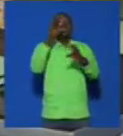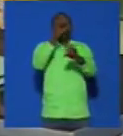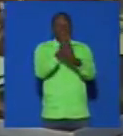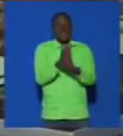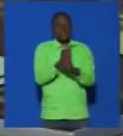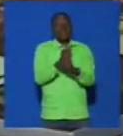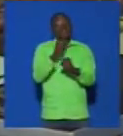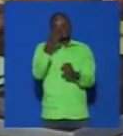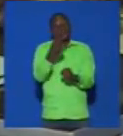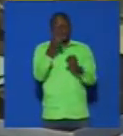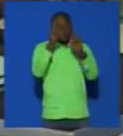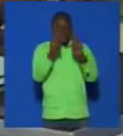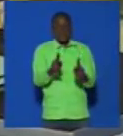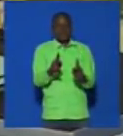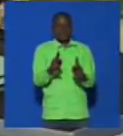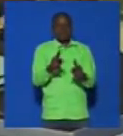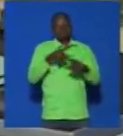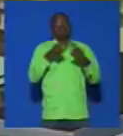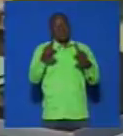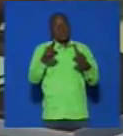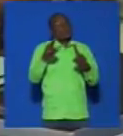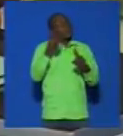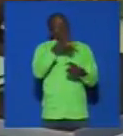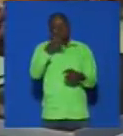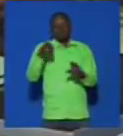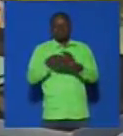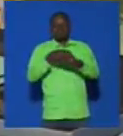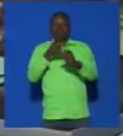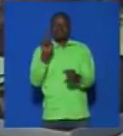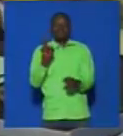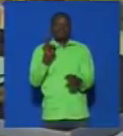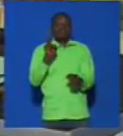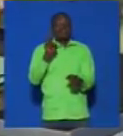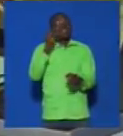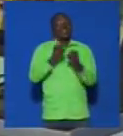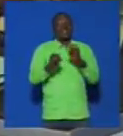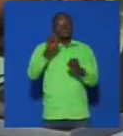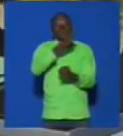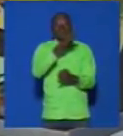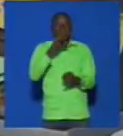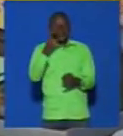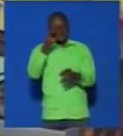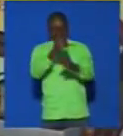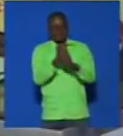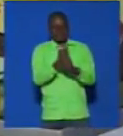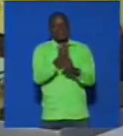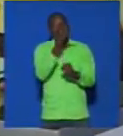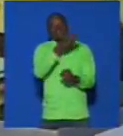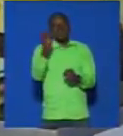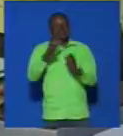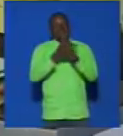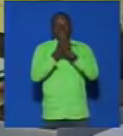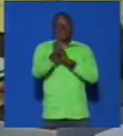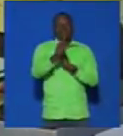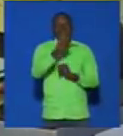lequel on la gagne au botswana malheureusement le bouquet dans celle à éliminer sur vous qui ne gagne que le beau senna par l'angola le boucle assez lent qu'au talent